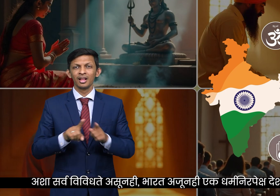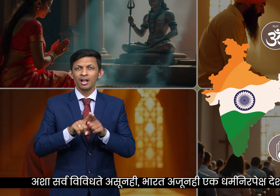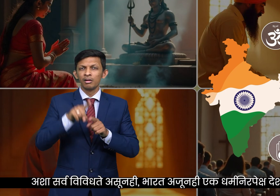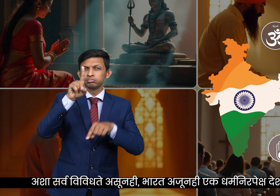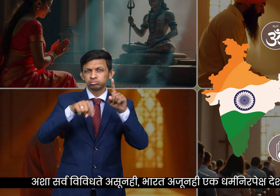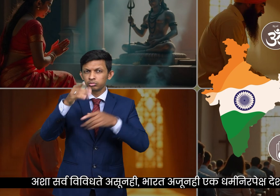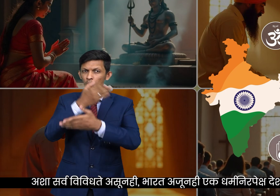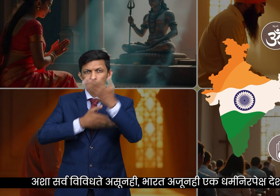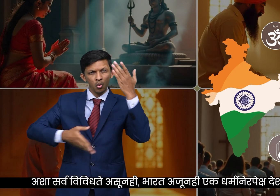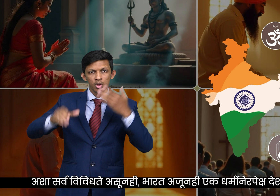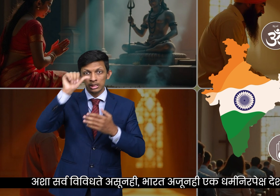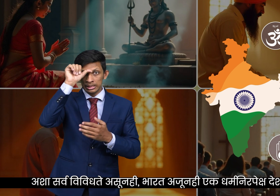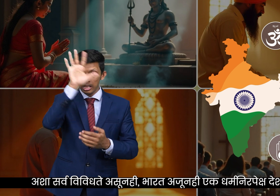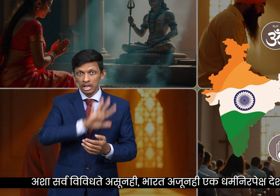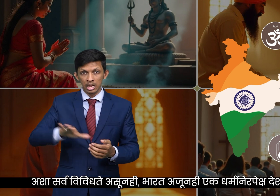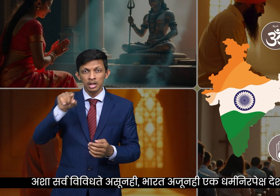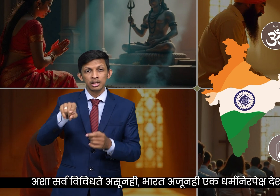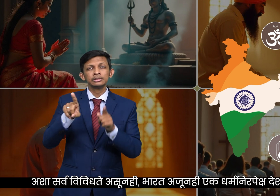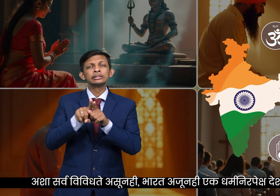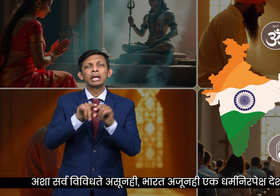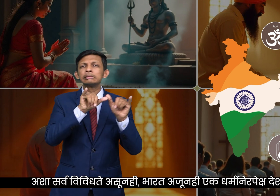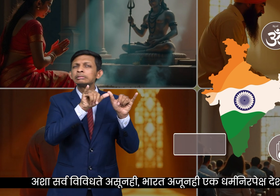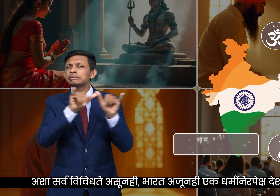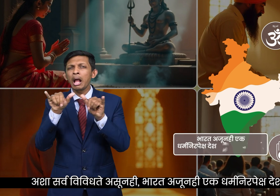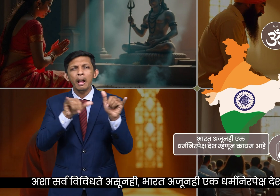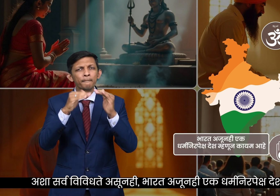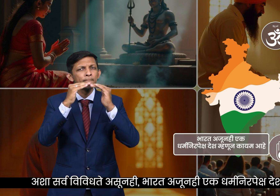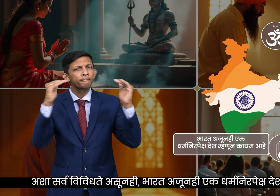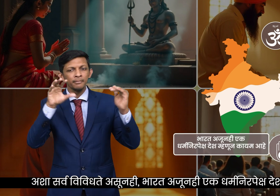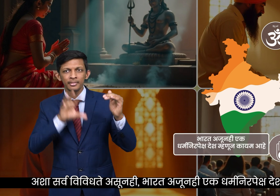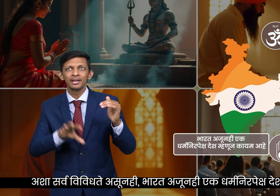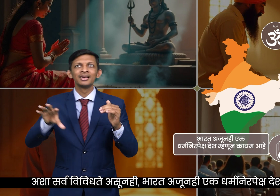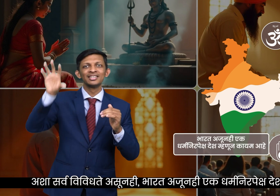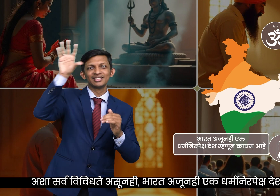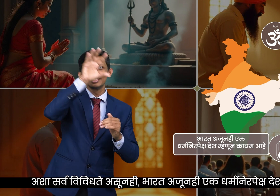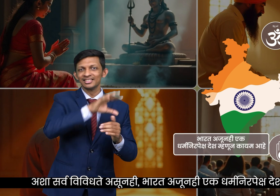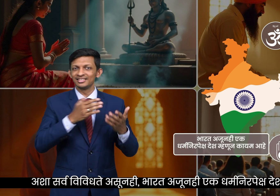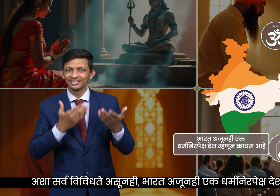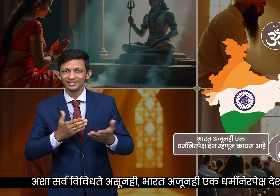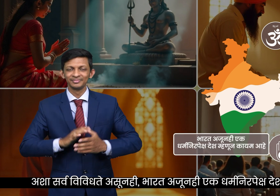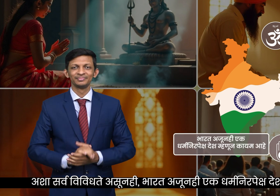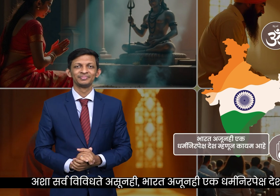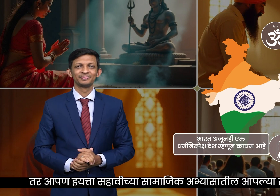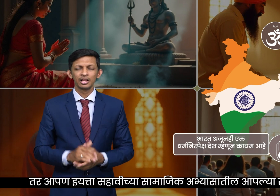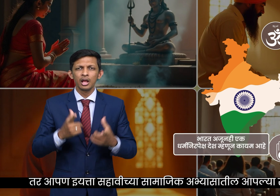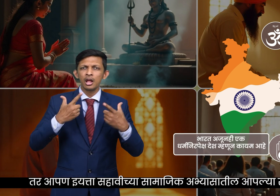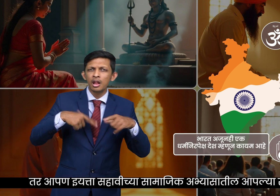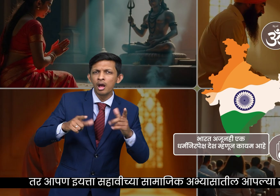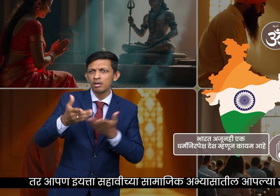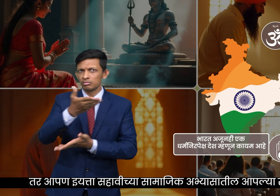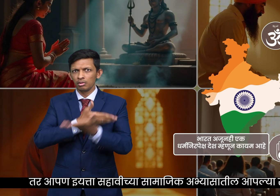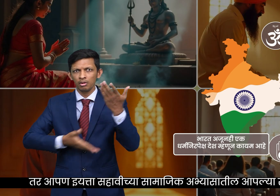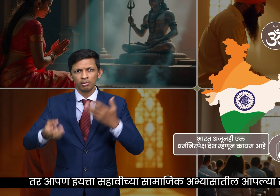अशा सर्व विविधता असूनही भारत हा अजूनही धर्मनिरपेक्ष देश म्हणून कायम आहे. तर